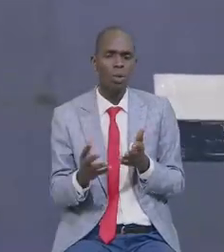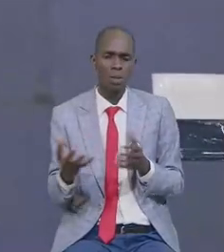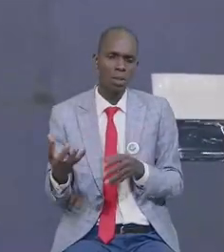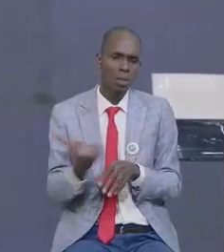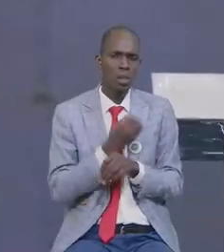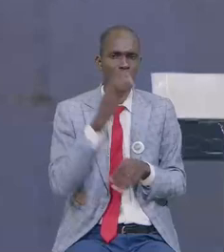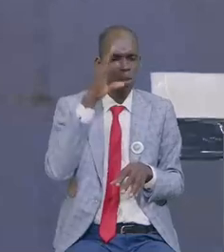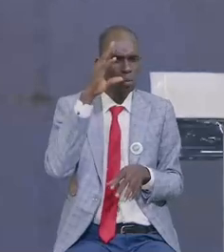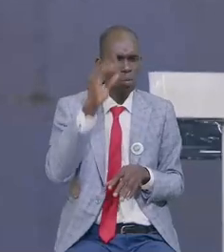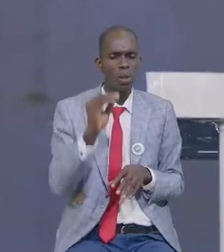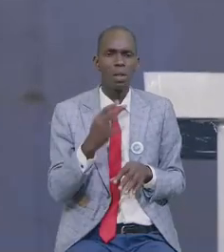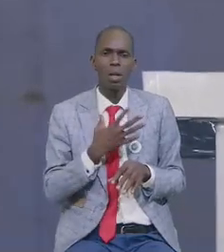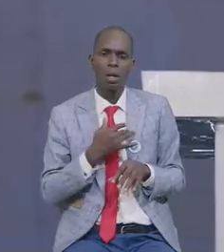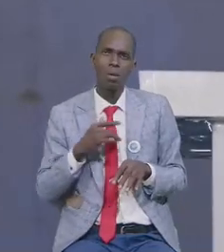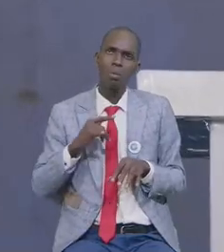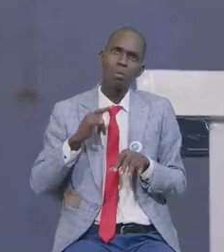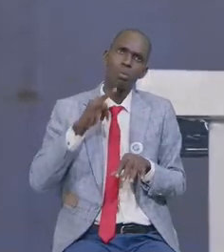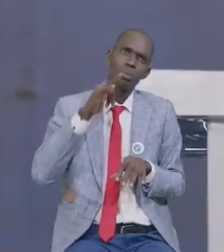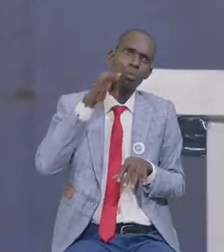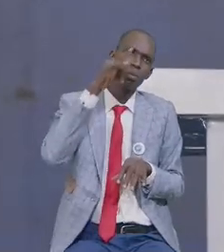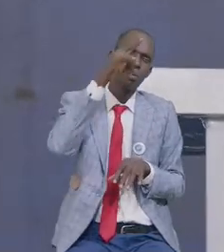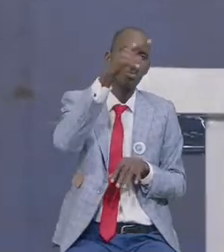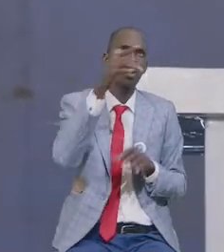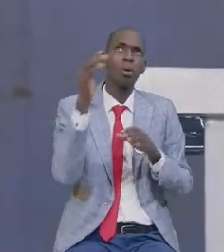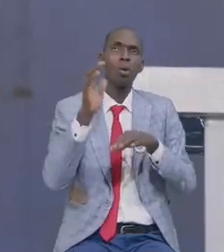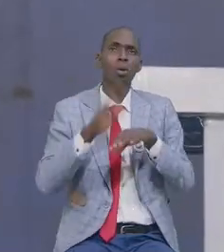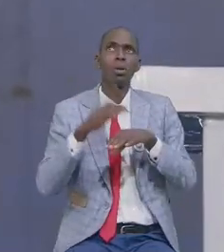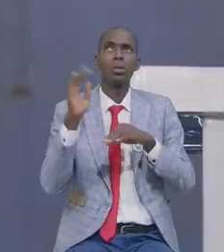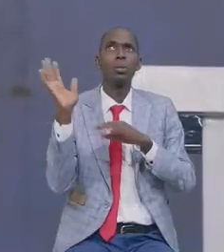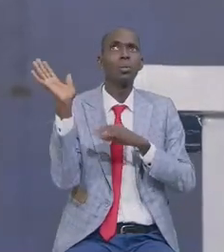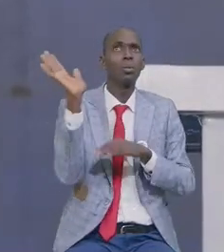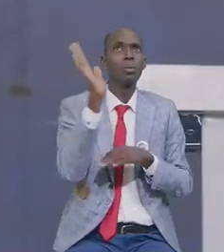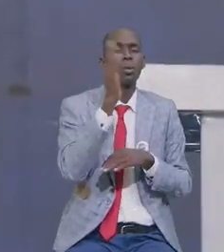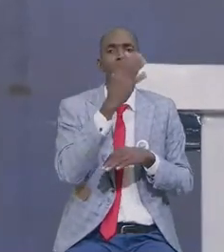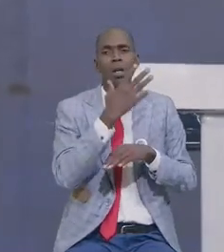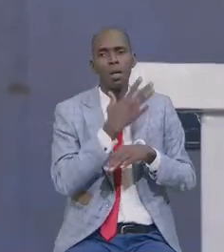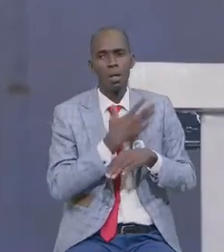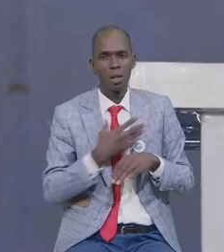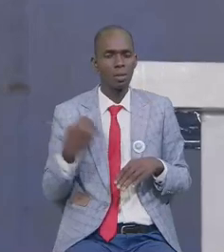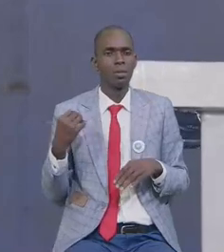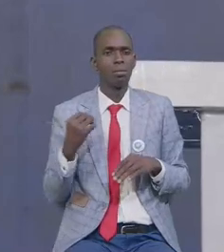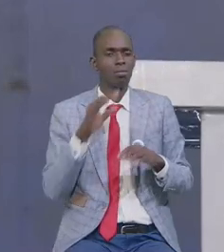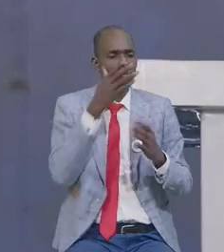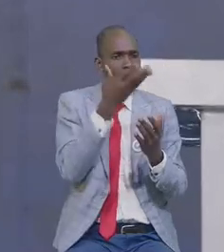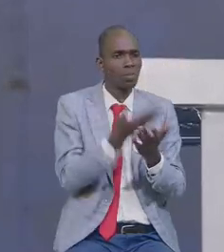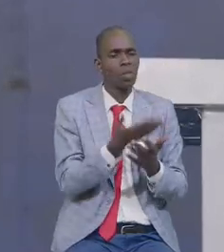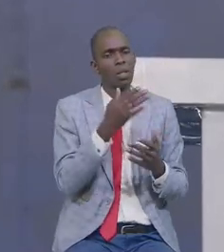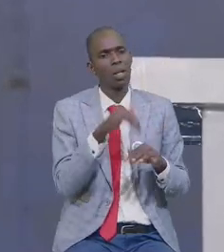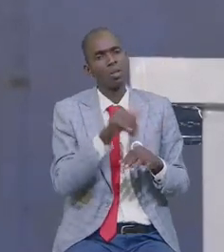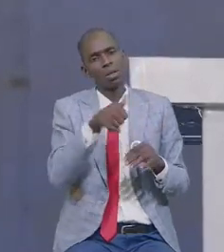hommes et les faire traverser l'air? Ne sois pas ridicule, hein? Ne